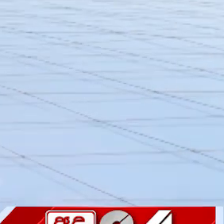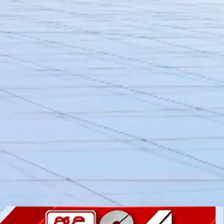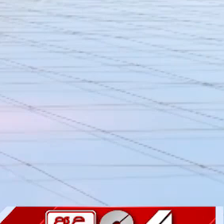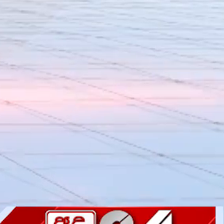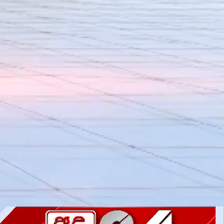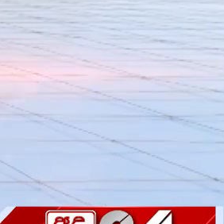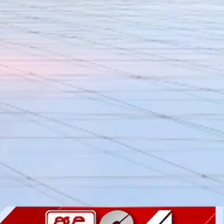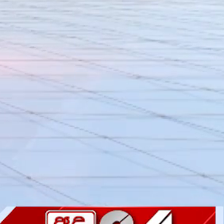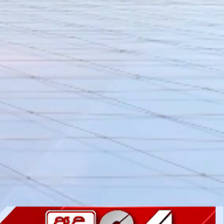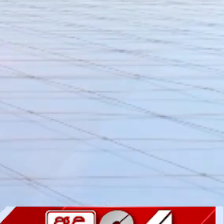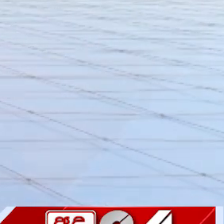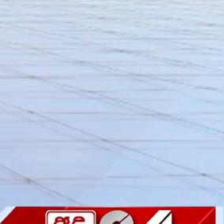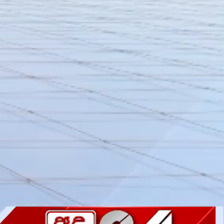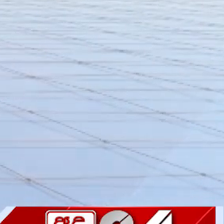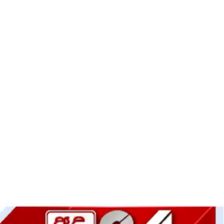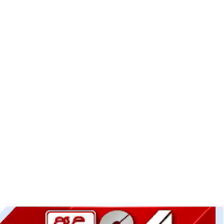ඕනේ.